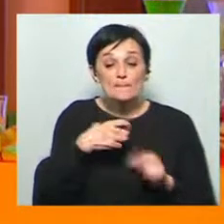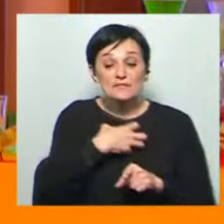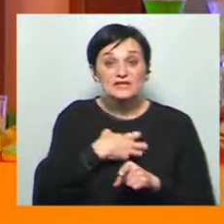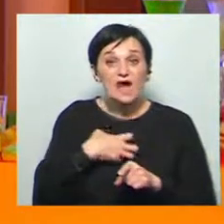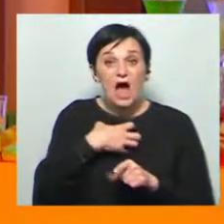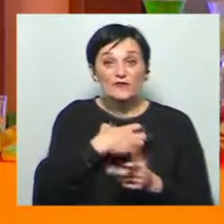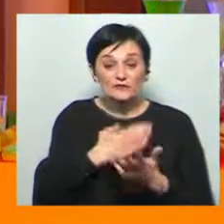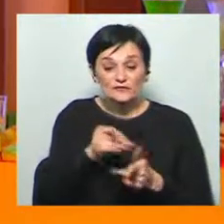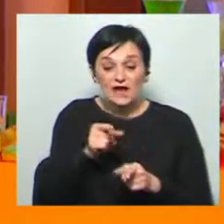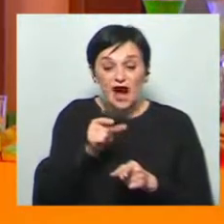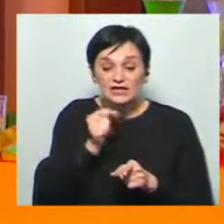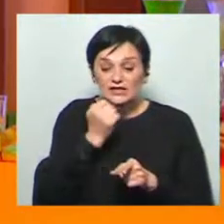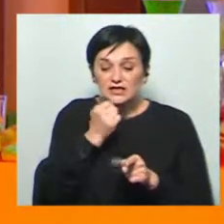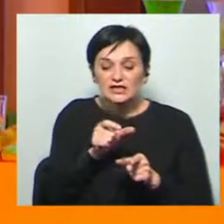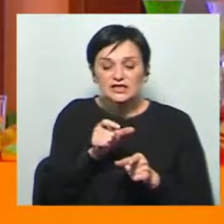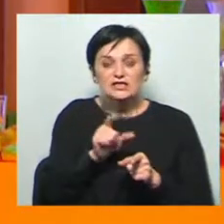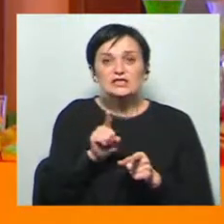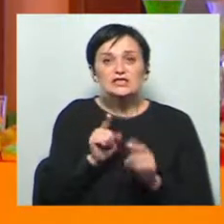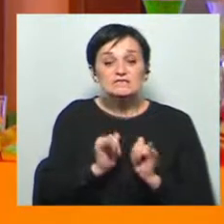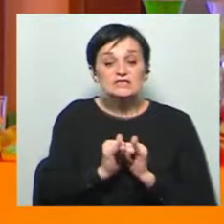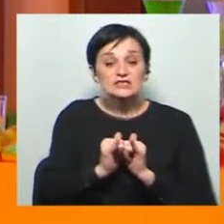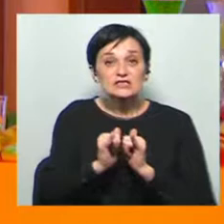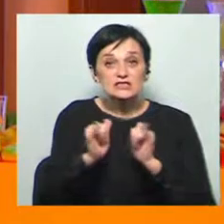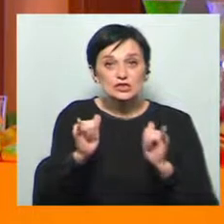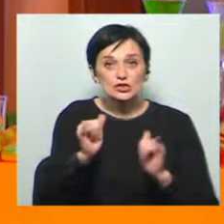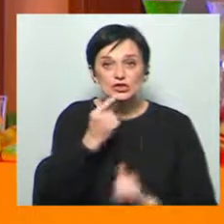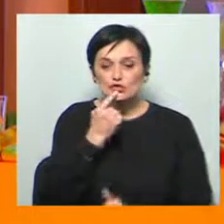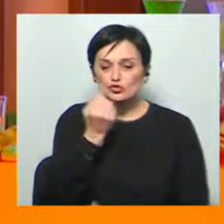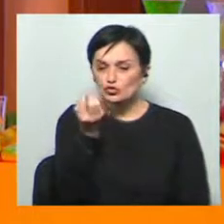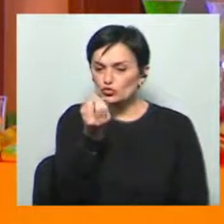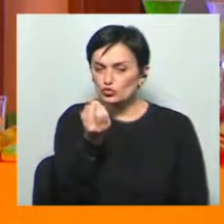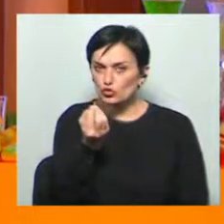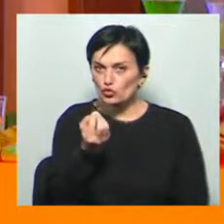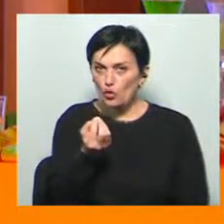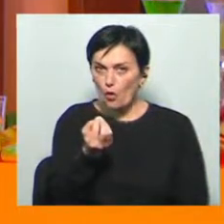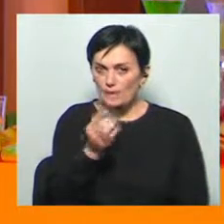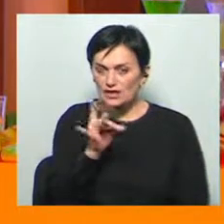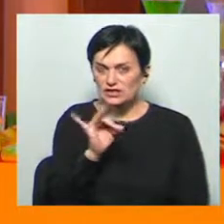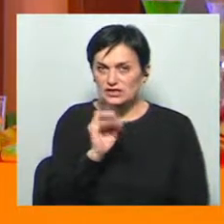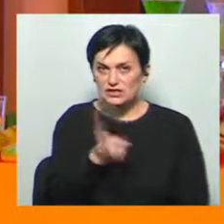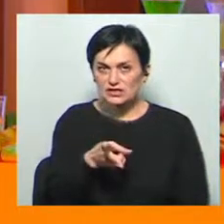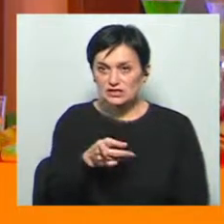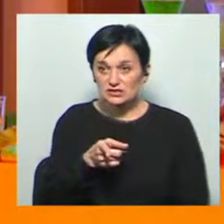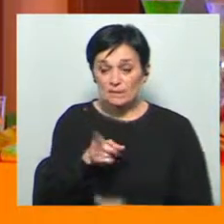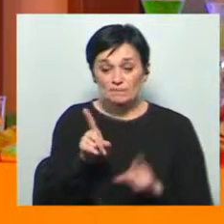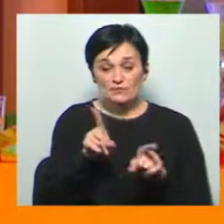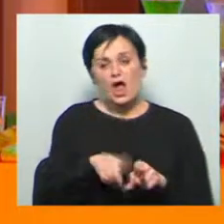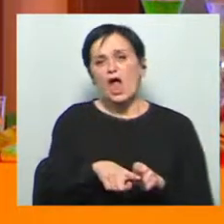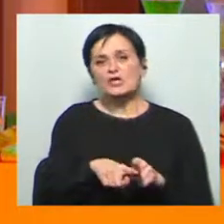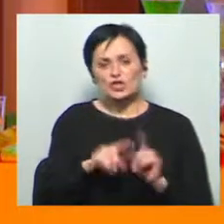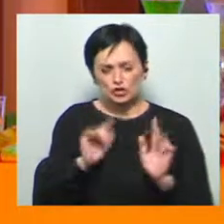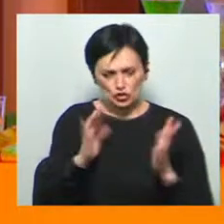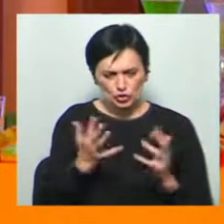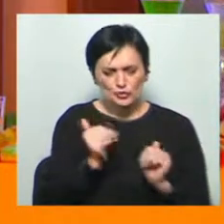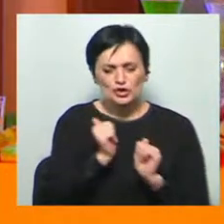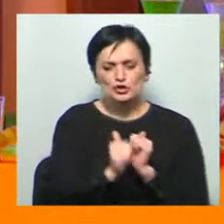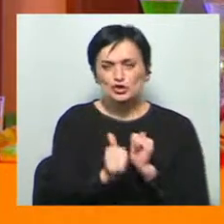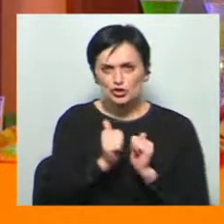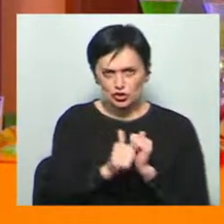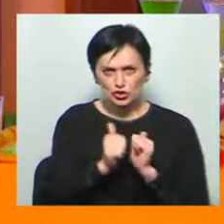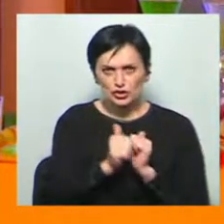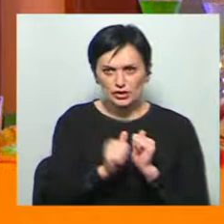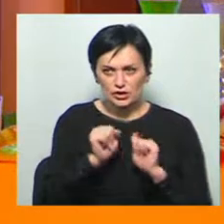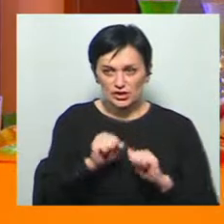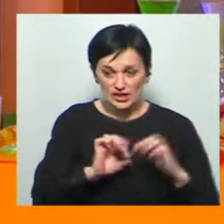ნივთიერება ზრდის თრომბის წარმოქმნის რისკს. და ასეთ შემთხვევაში ძალიან ხშირი შეიძლება